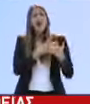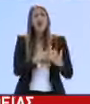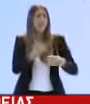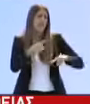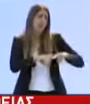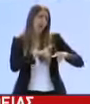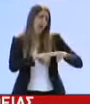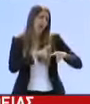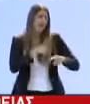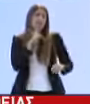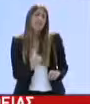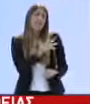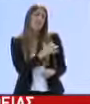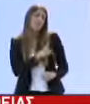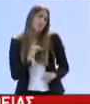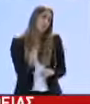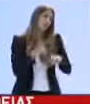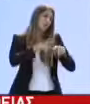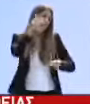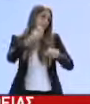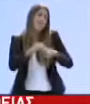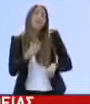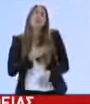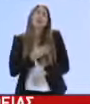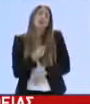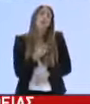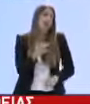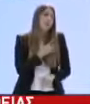μας, με εμπιστοσύνη για όλους τους Έλληνες. Σας ευχαριστώ